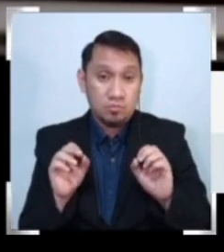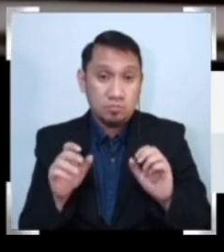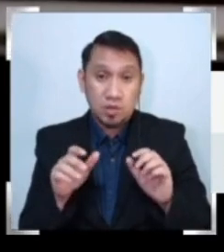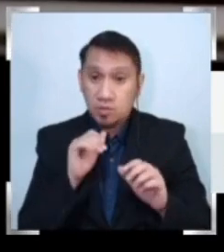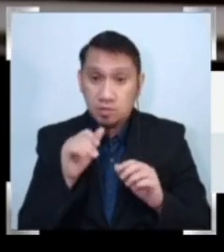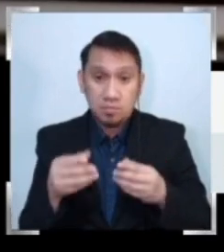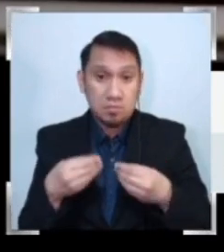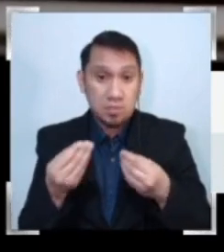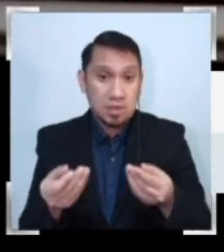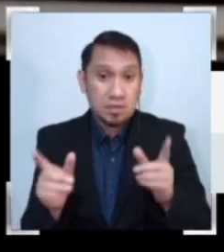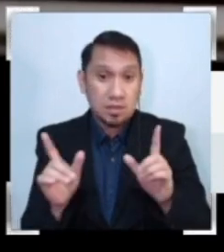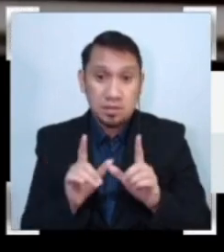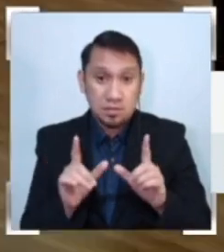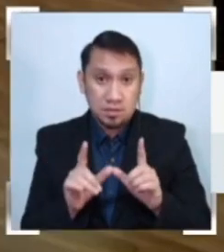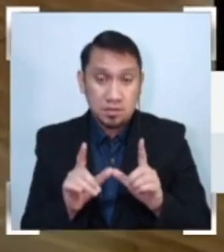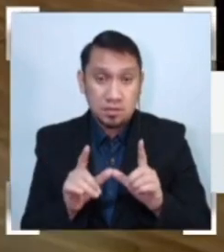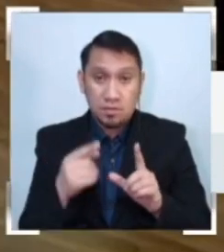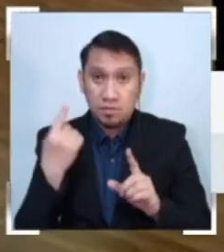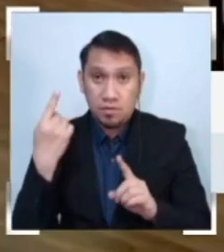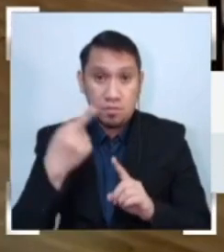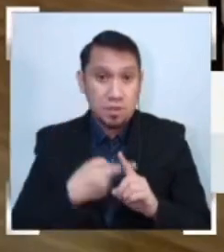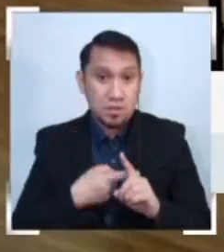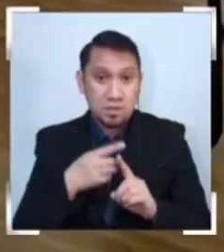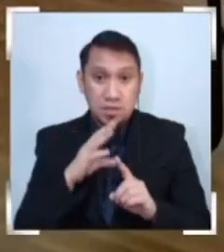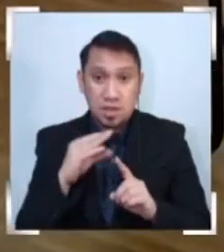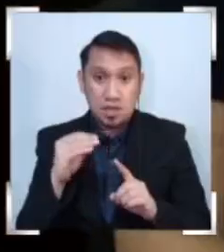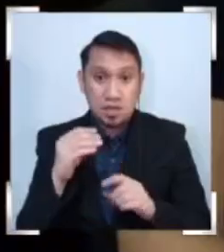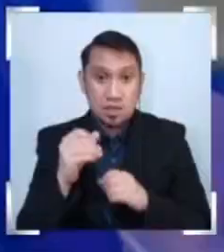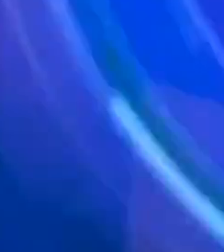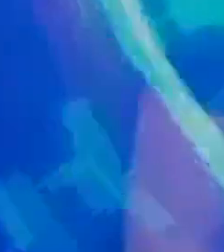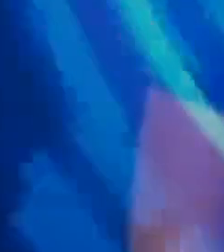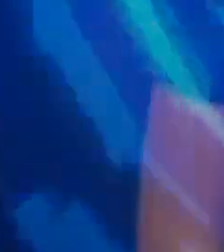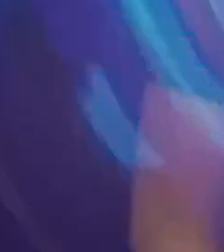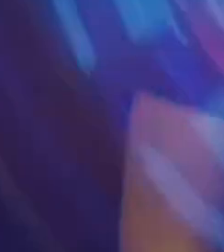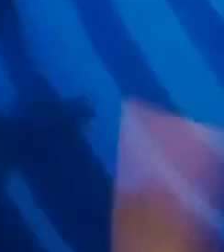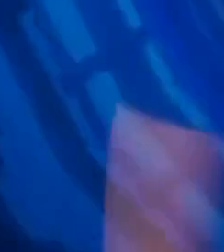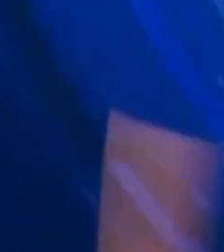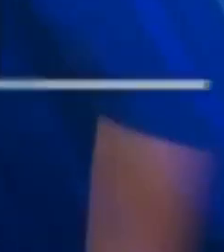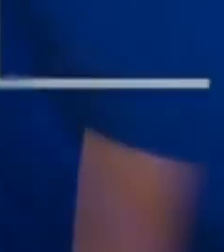for months or even years. Ako si Maris Umali, ang inyong saksi.